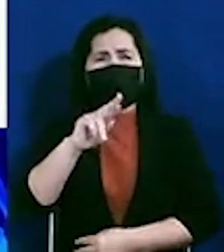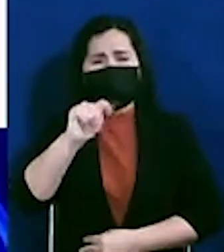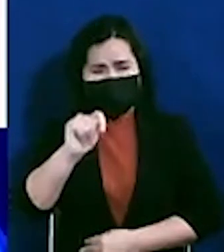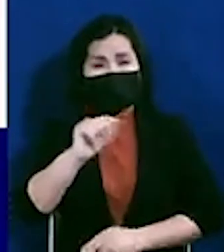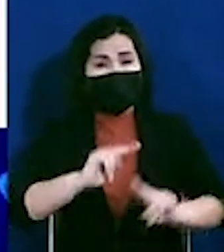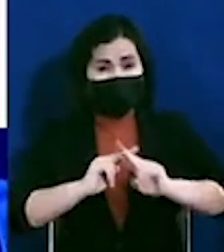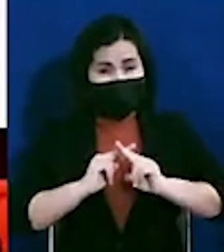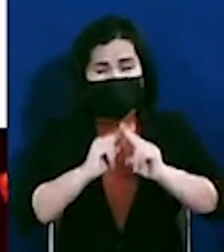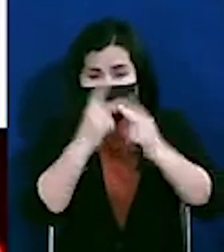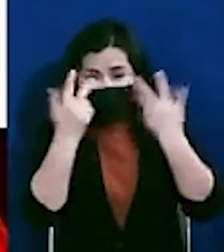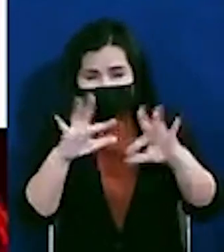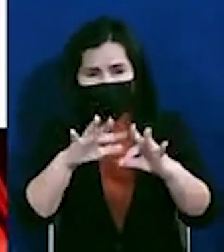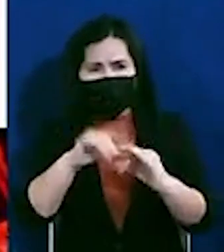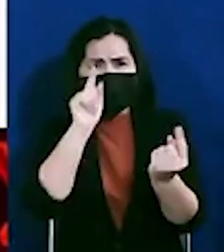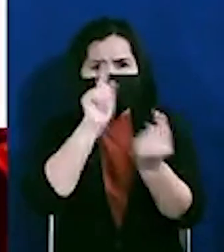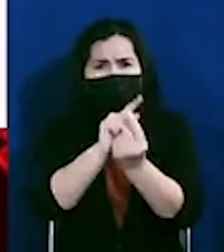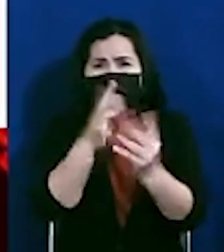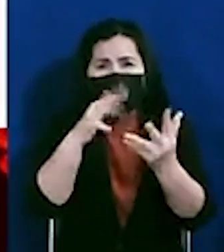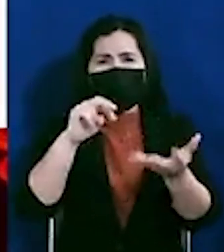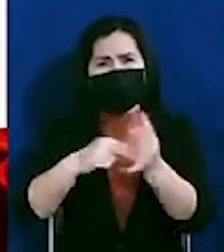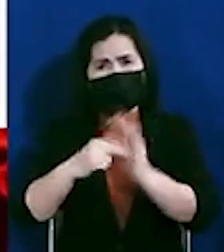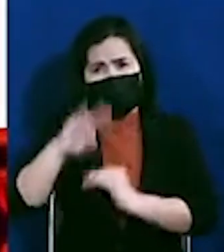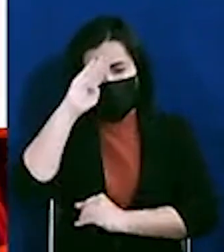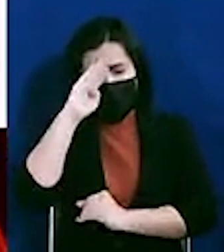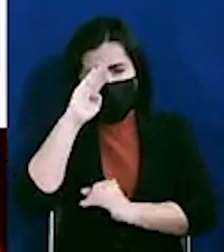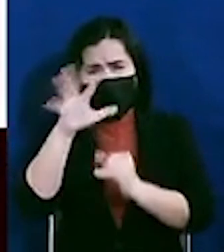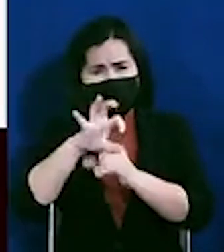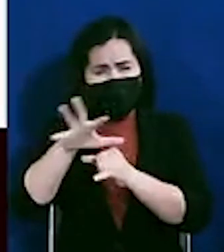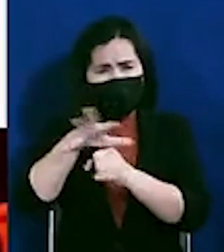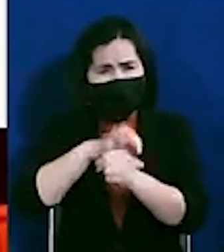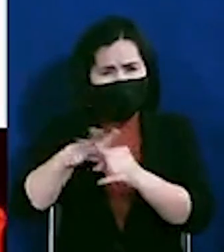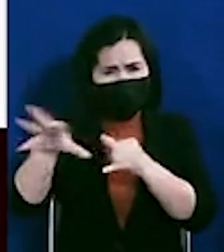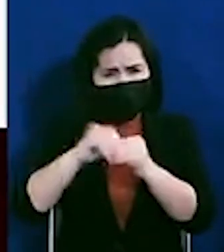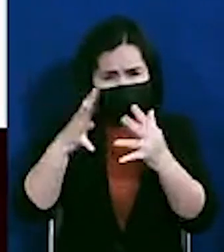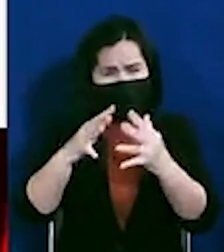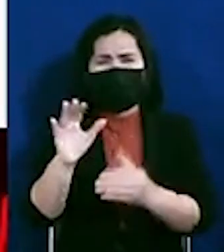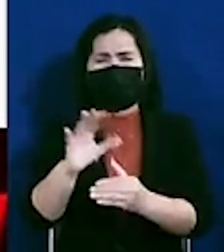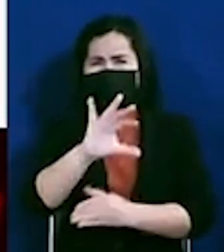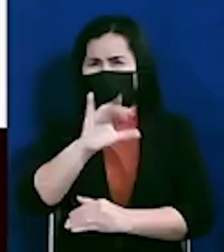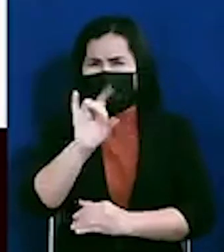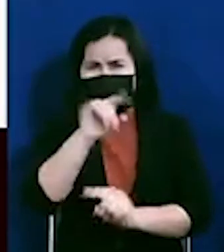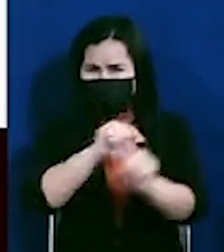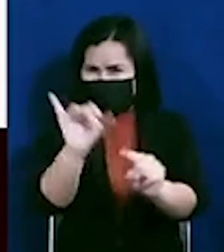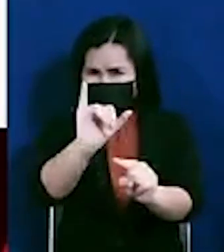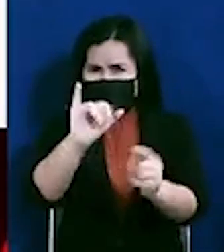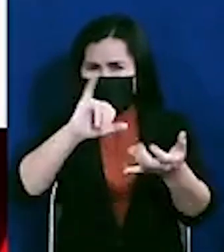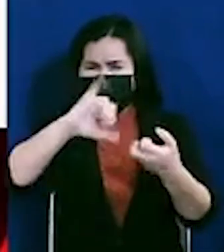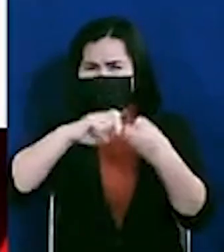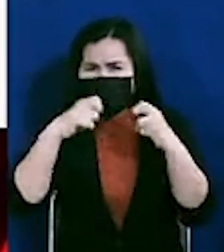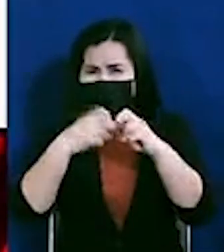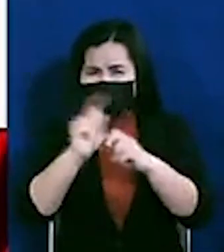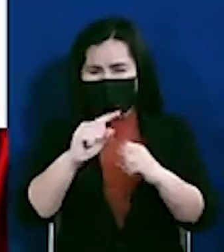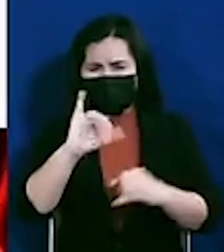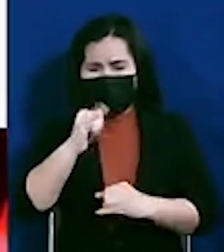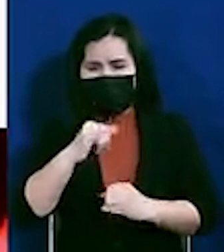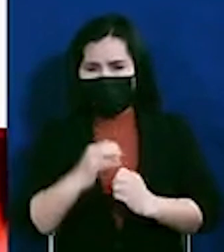ว่าไม่ติดเชื้อนะครับแต่ว่าเชื้อมันจะยังน้อยแล้วไม่ๆตรวจไม่เจอด้วยการตรวจประเภทนี้นะครับส่วน